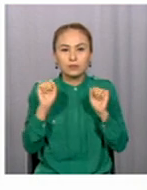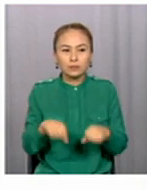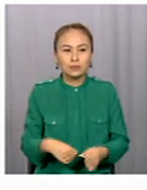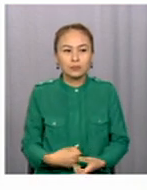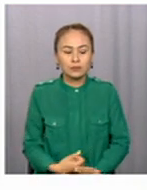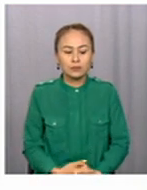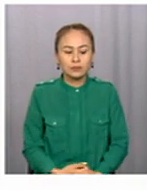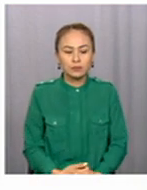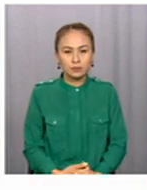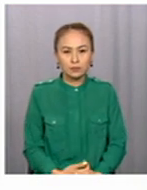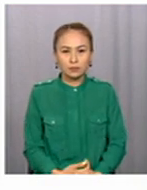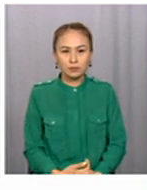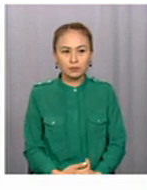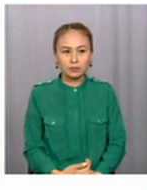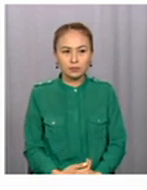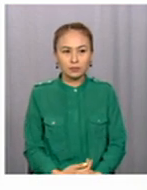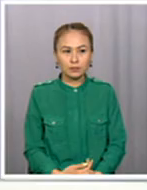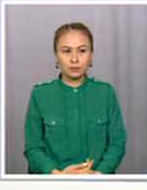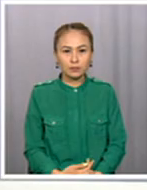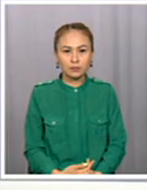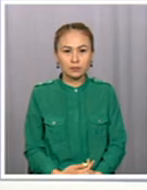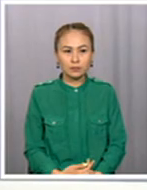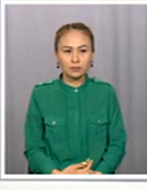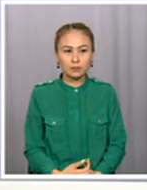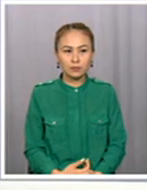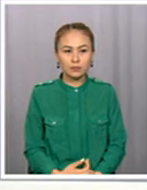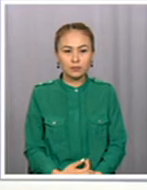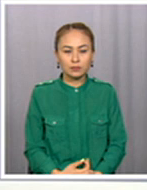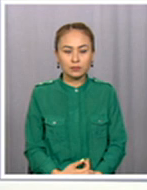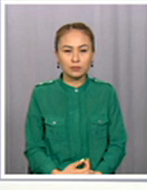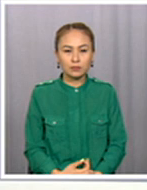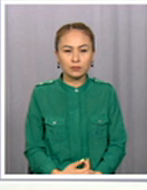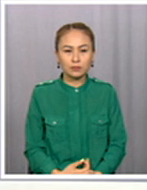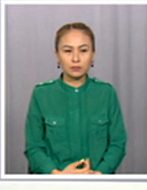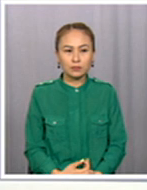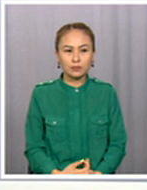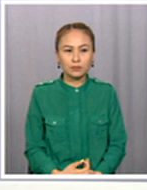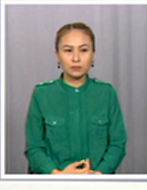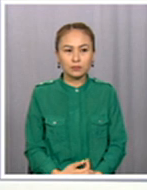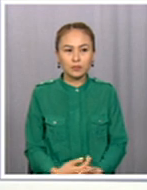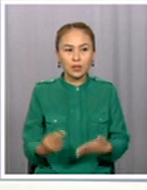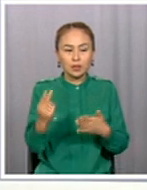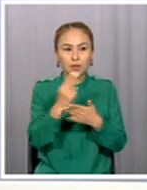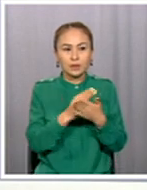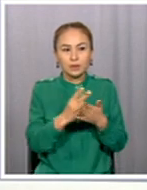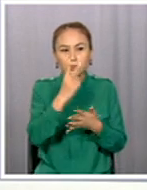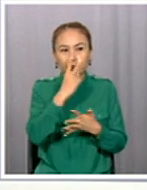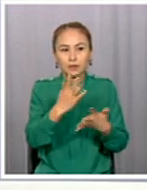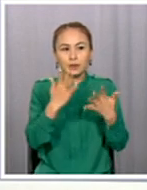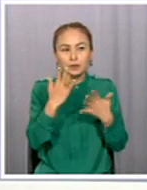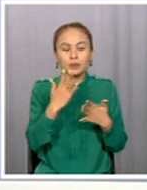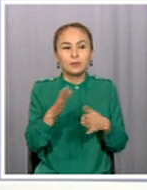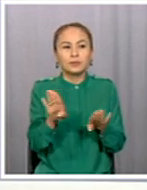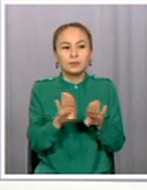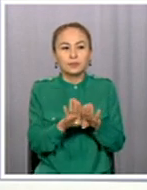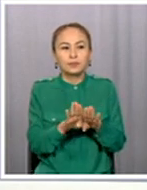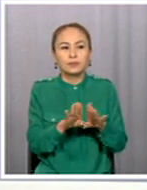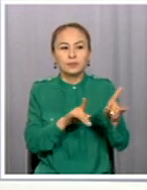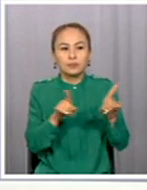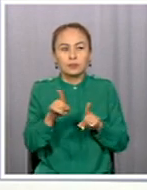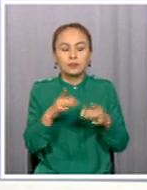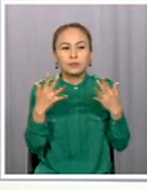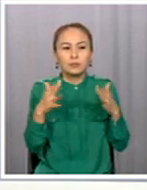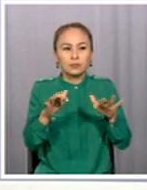алып жүруге қолайлы. Келесі тапсырма суретте көрсетілген құрылғылар бойынша